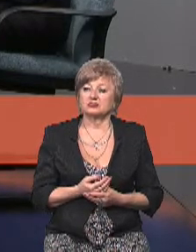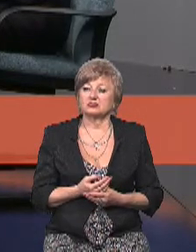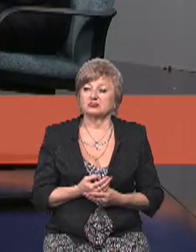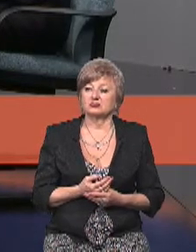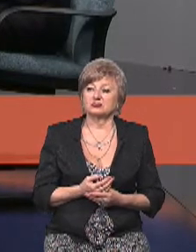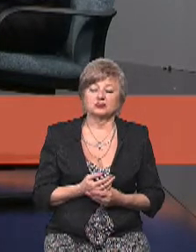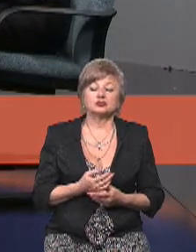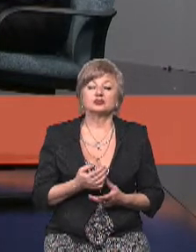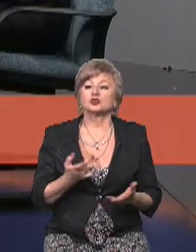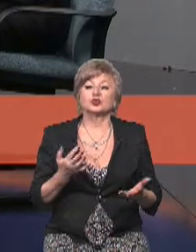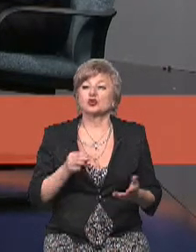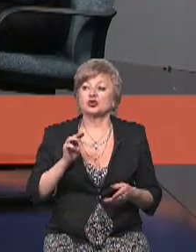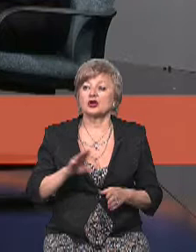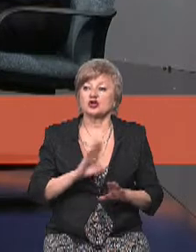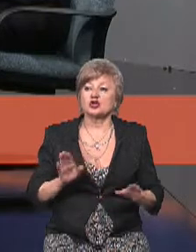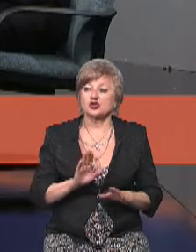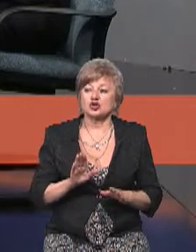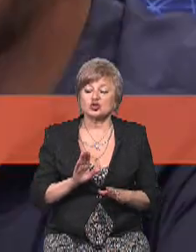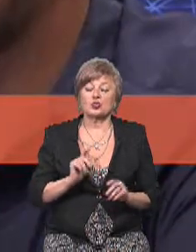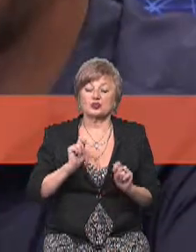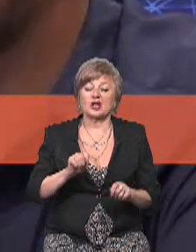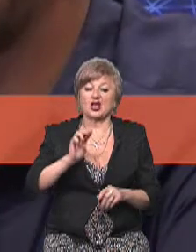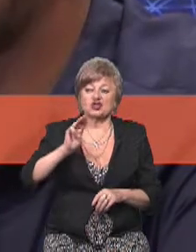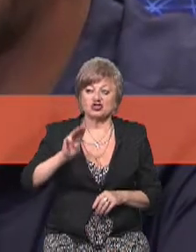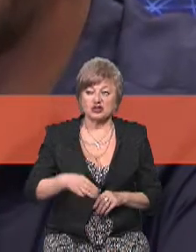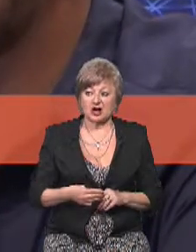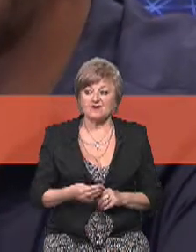ще ні. Для того, щоб накласти штраф,